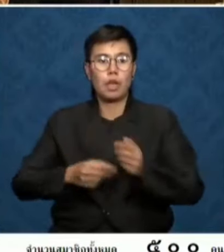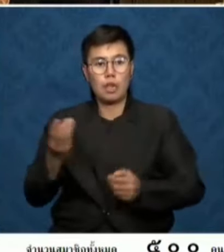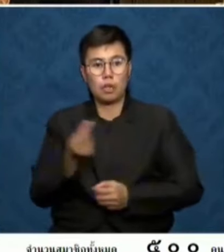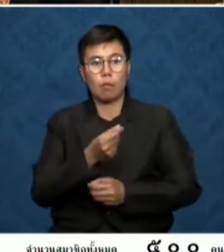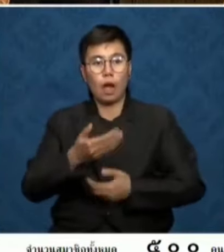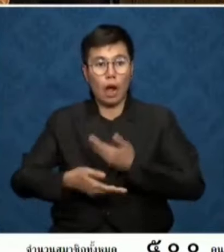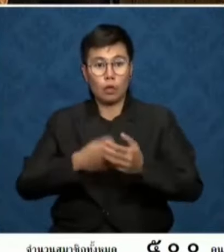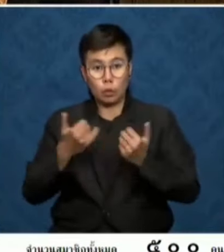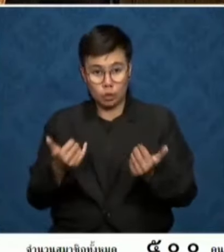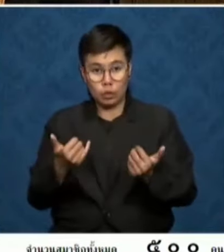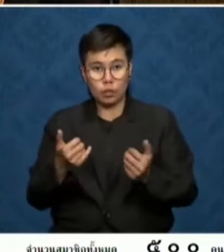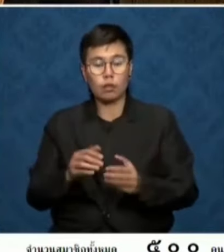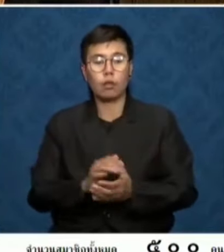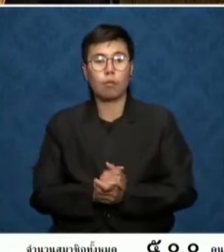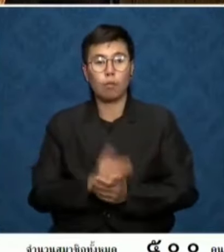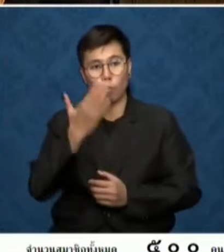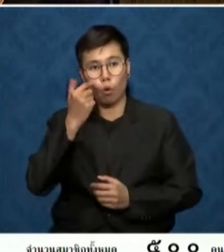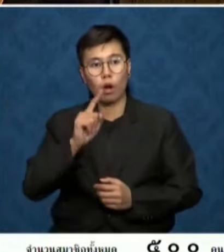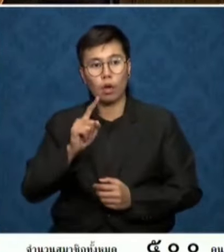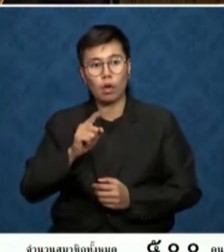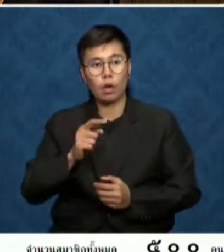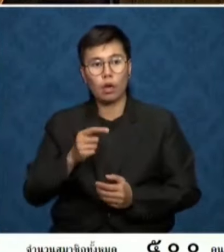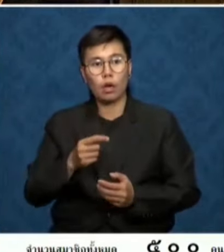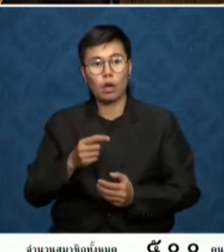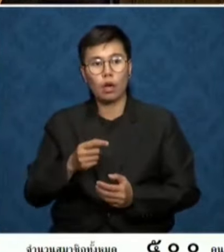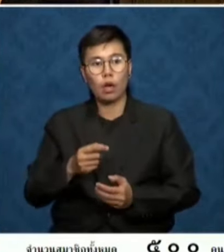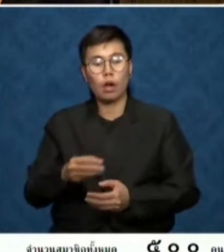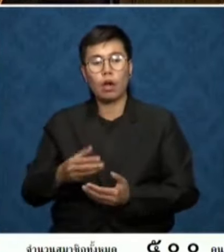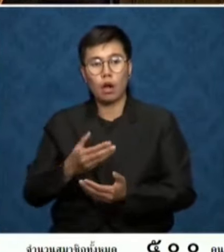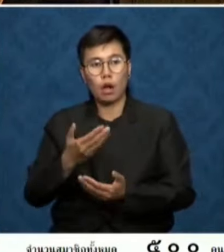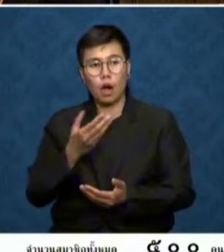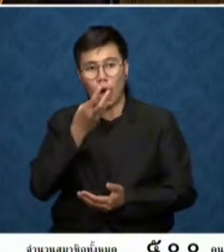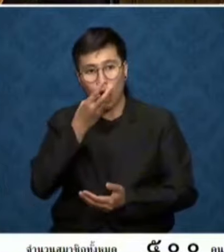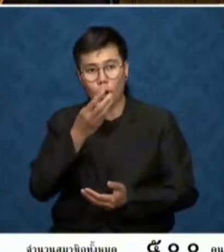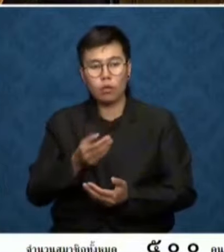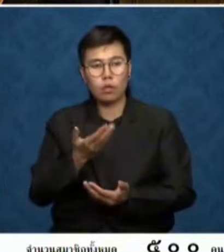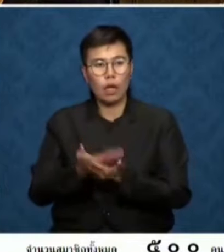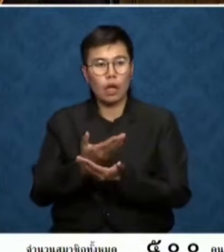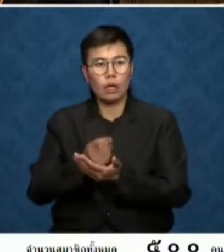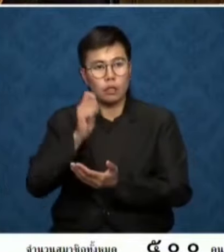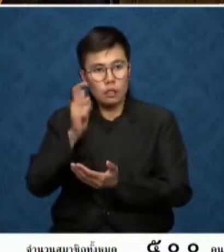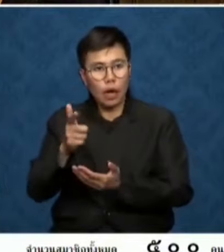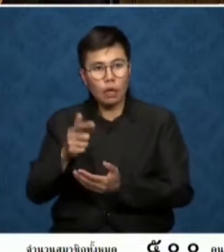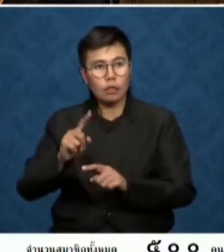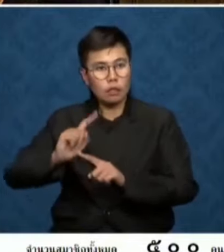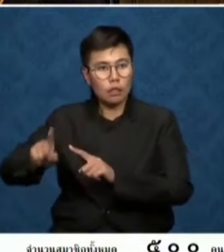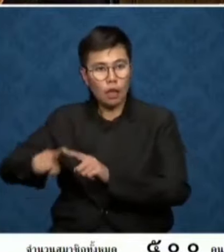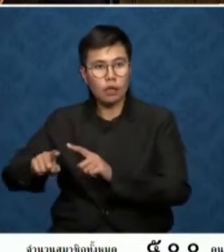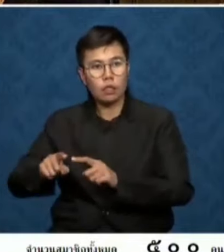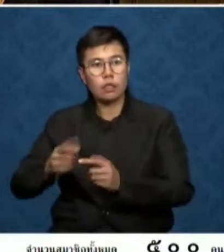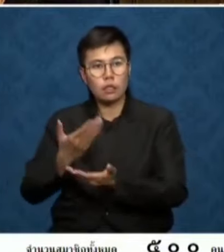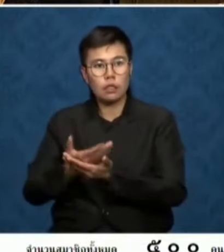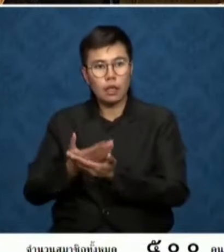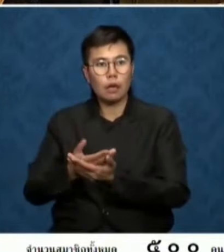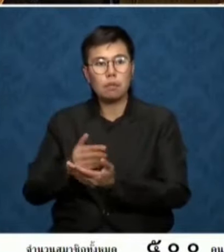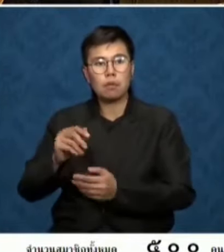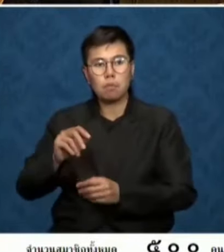ข้าวในโกดังนั้นเนี่ยยังเอามาชำระให้กับค่าเช่าคลังหรือค่าใช้จ่ายต่างๆได้เงินคืนมาอีก 2-300 ล้านเท่านั้นเ